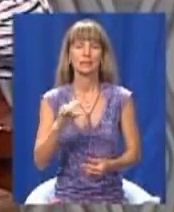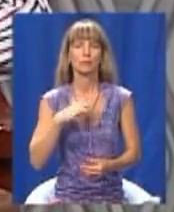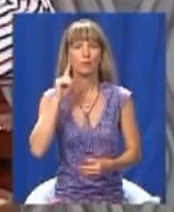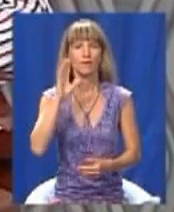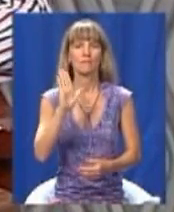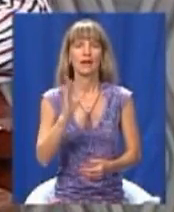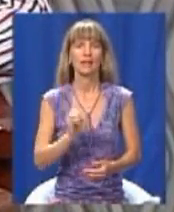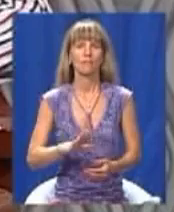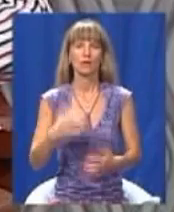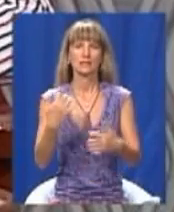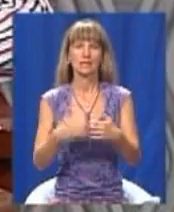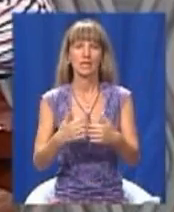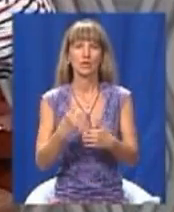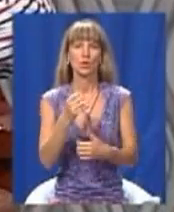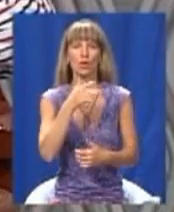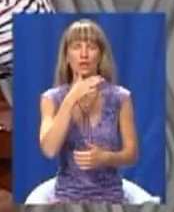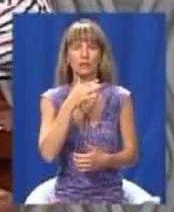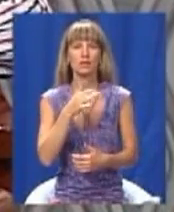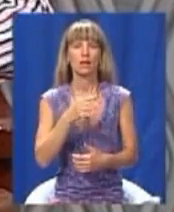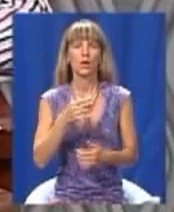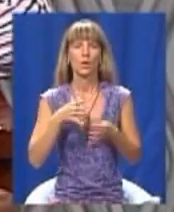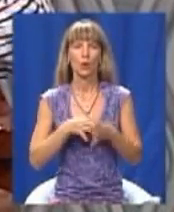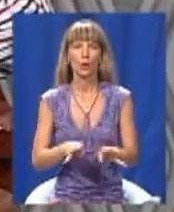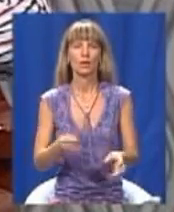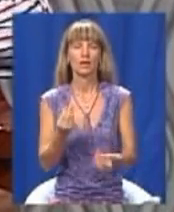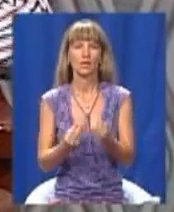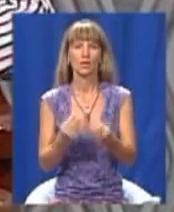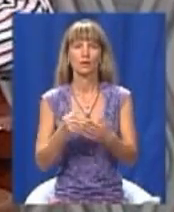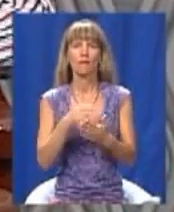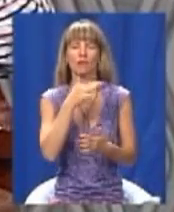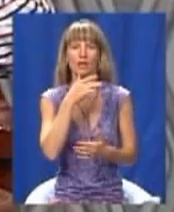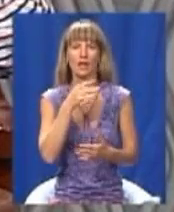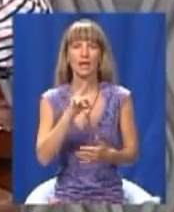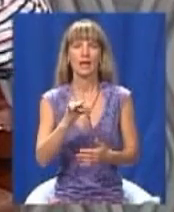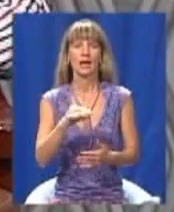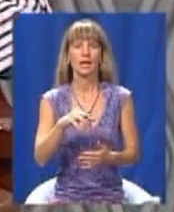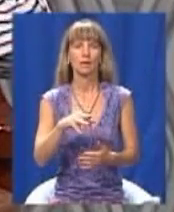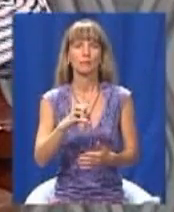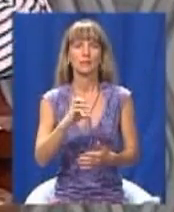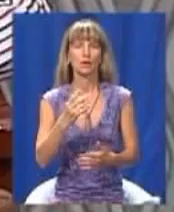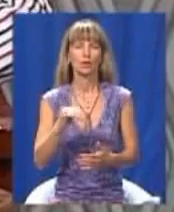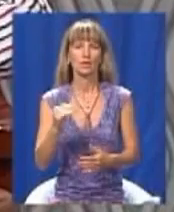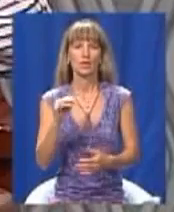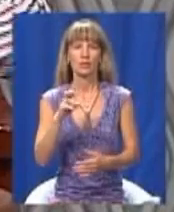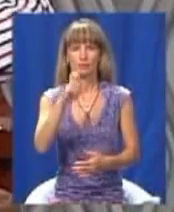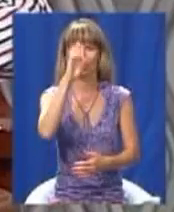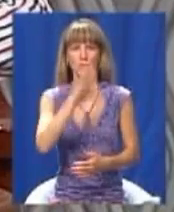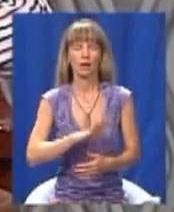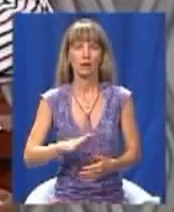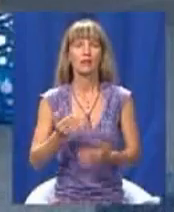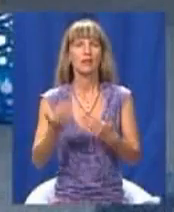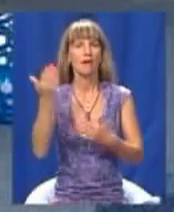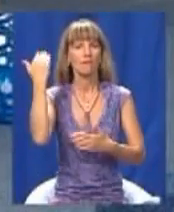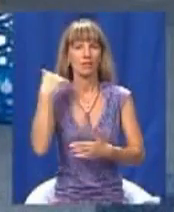вже в середні століття, хоча іноді відзначають, що коріння гри сходять до часів Римської імперії, що уявіть собі, це давним-давно, що грали діти в таку